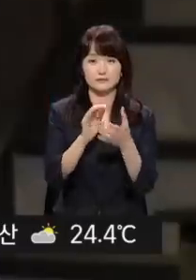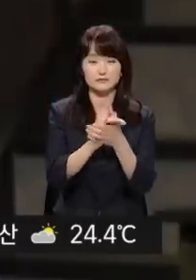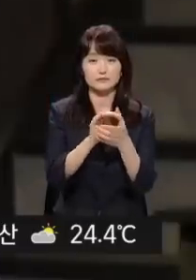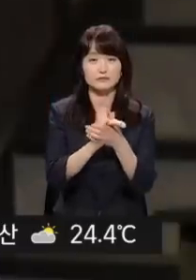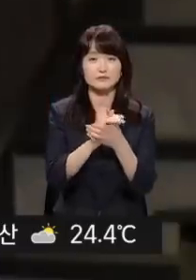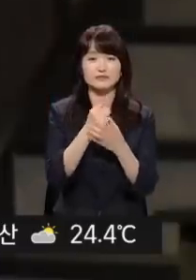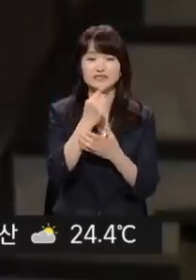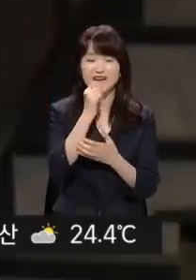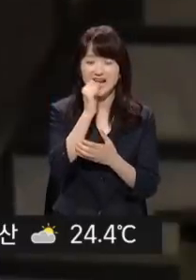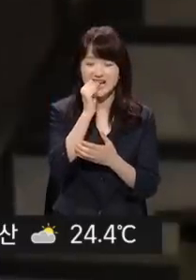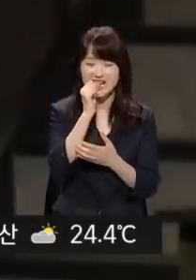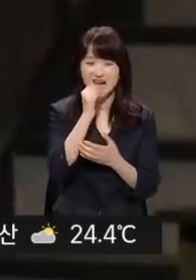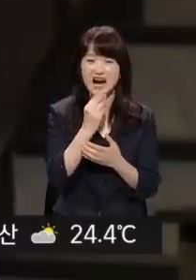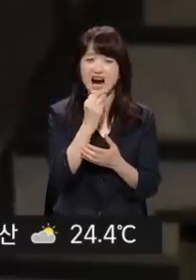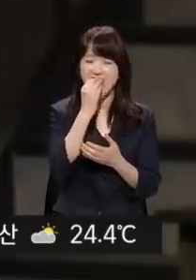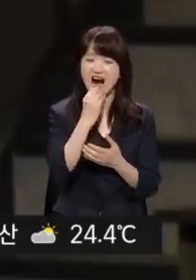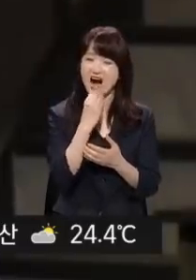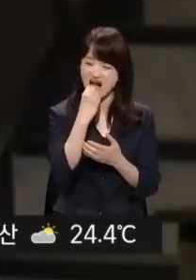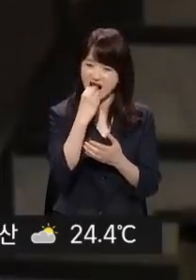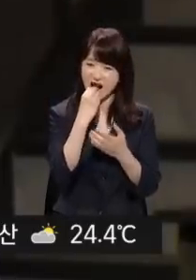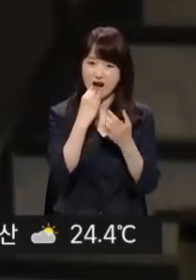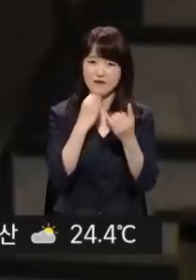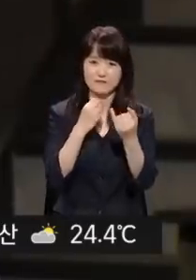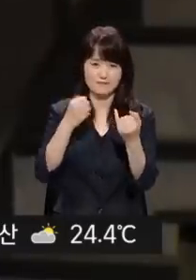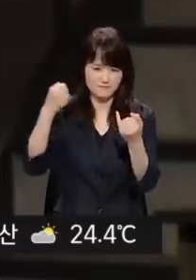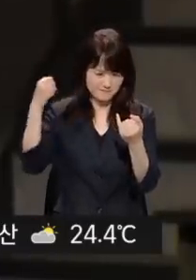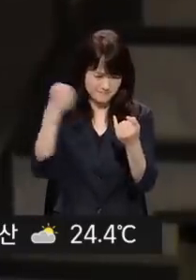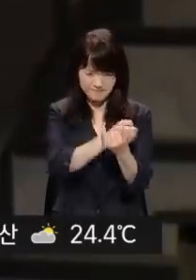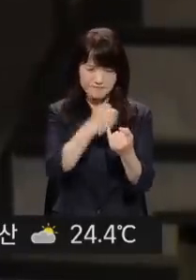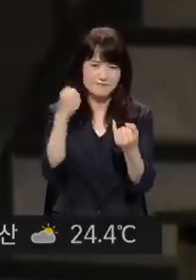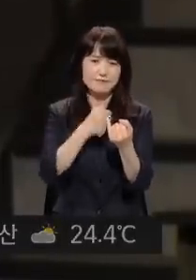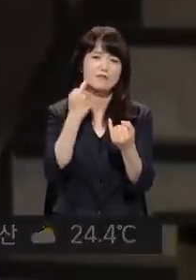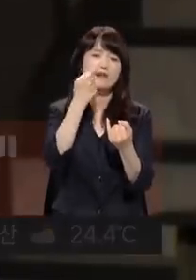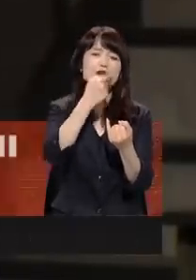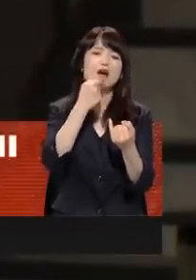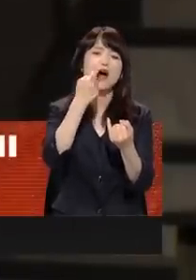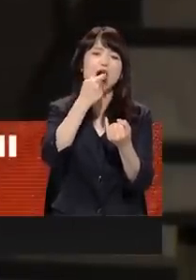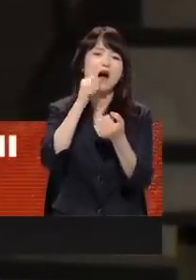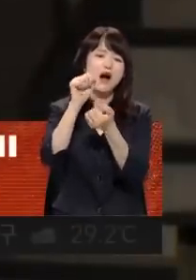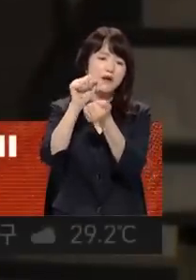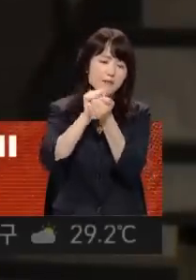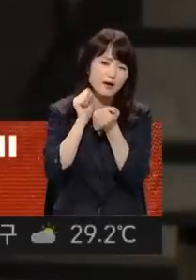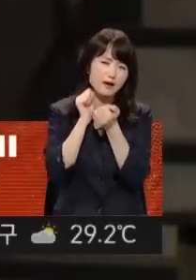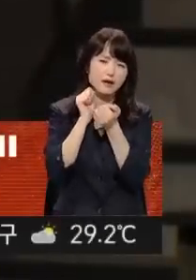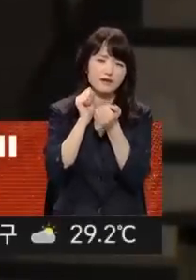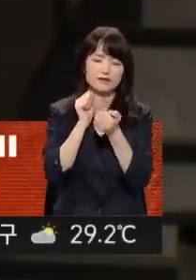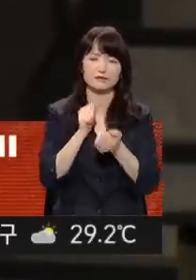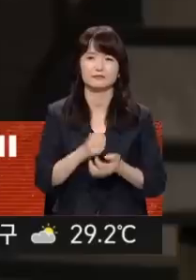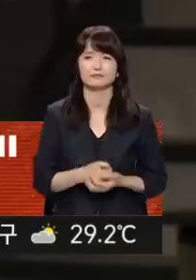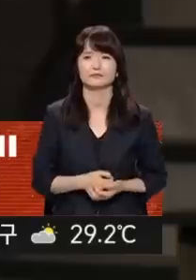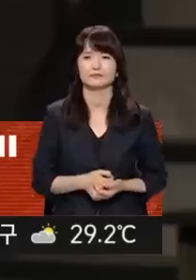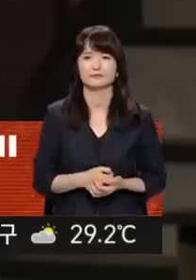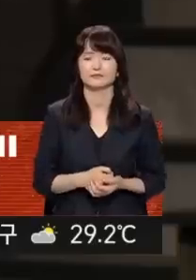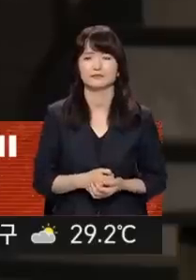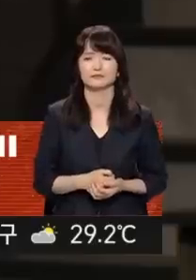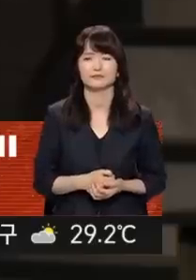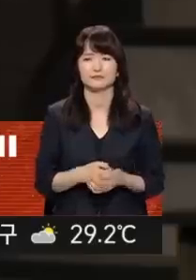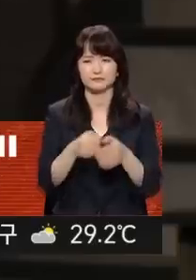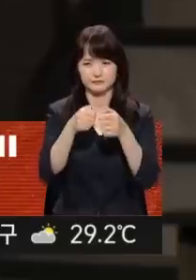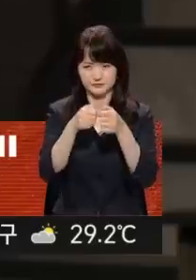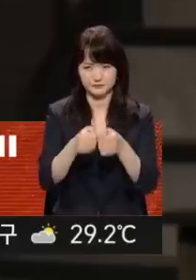보철을 한 상태이기 때문에 아마 맞는 과정에서 입안이 헌다든가 하는 이런 피해를 당했다라고 이렇게